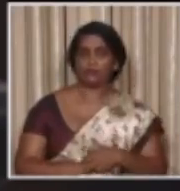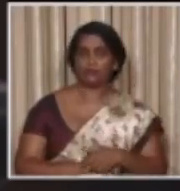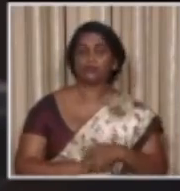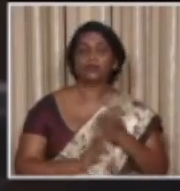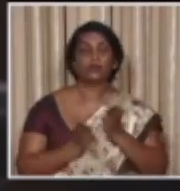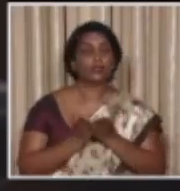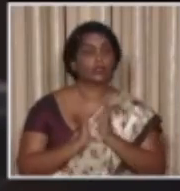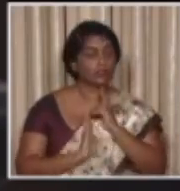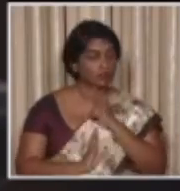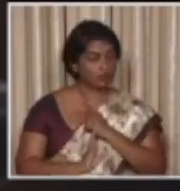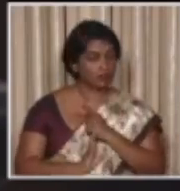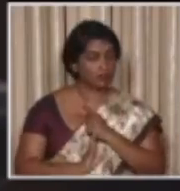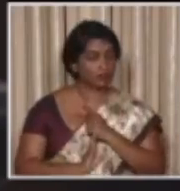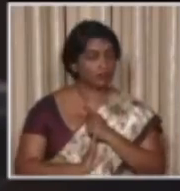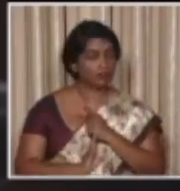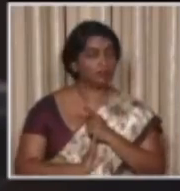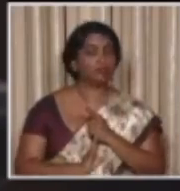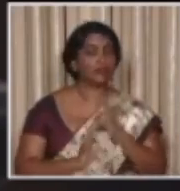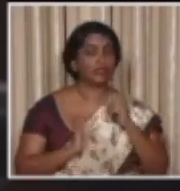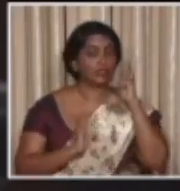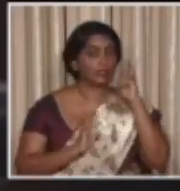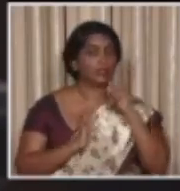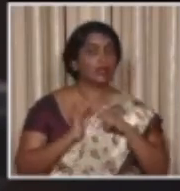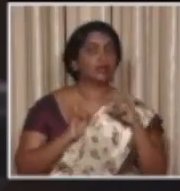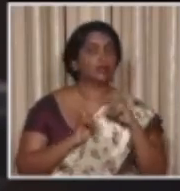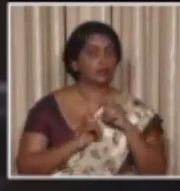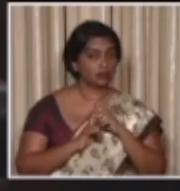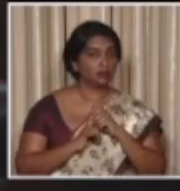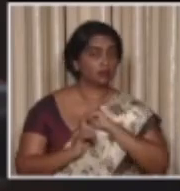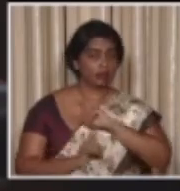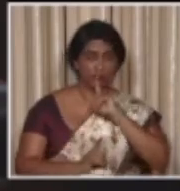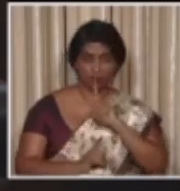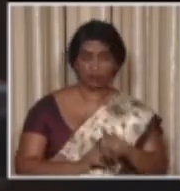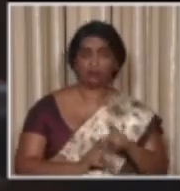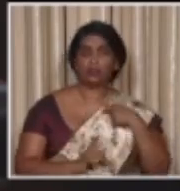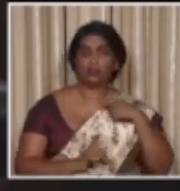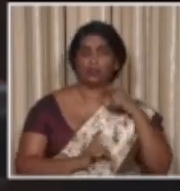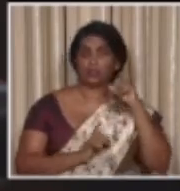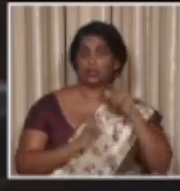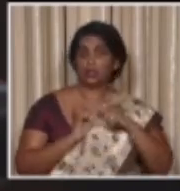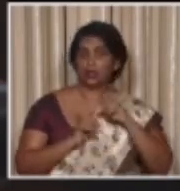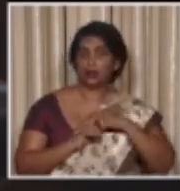ஒரு மிக பயங்கரமான நிலைமை. அவை இந்த நிலைமை தொடர்பாக அரசாங்கத்திலே இருக்கக்கூடிய